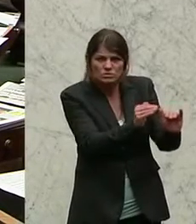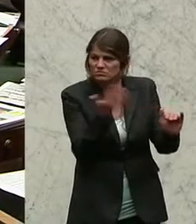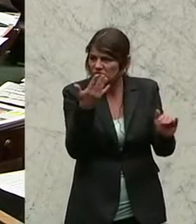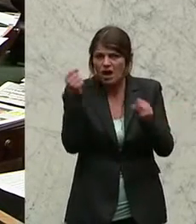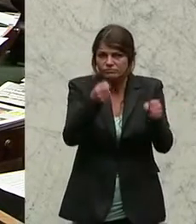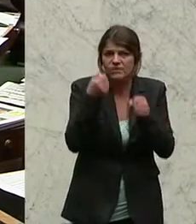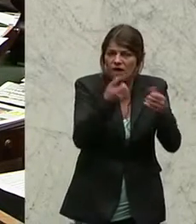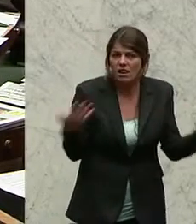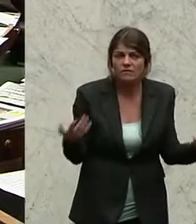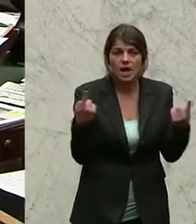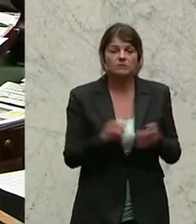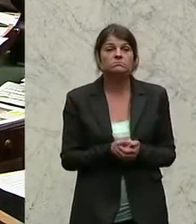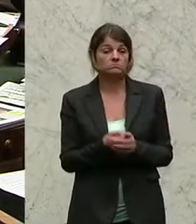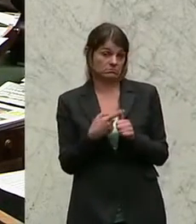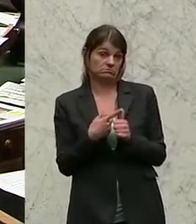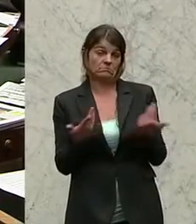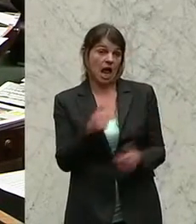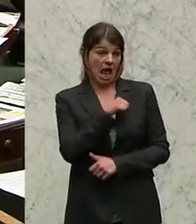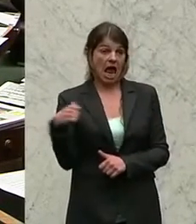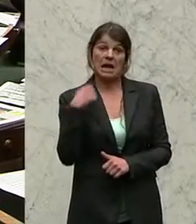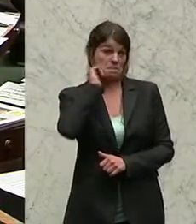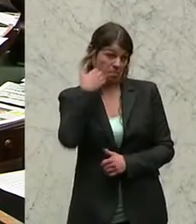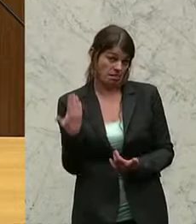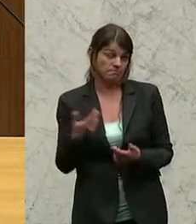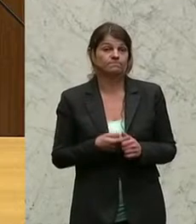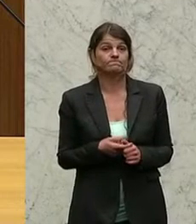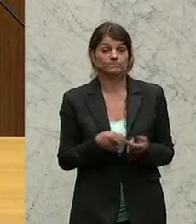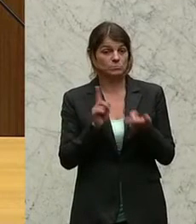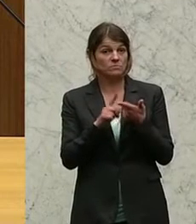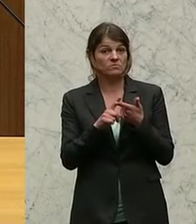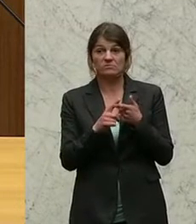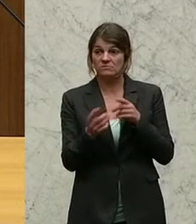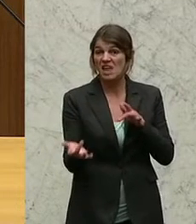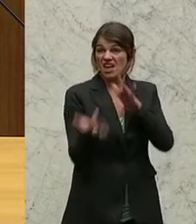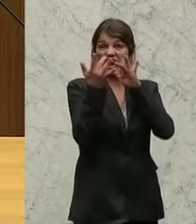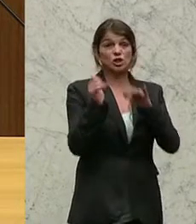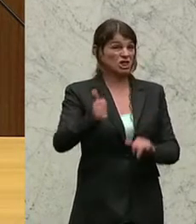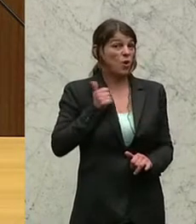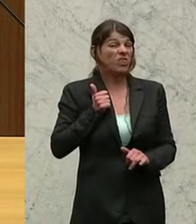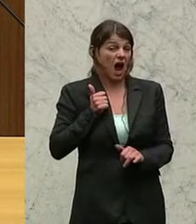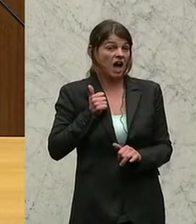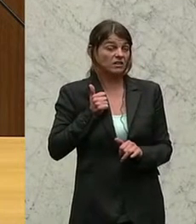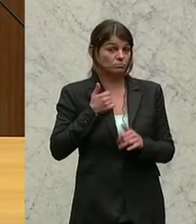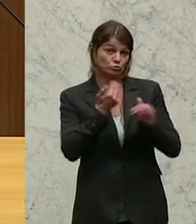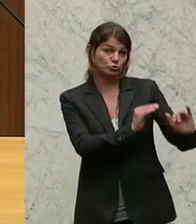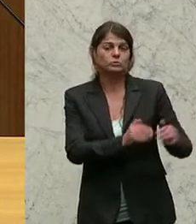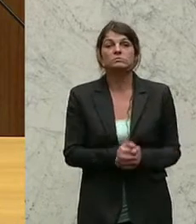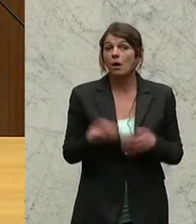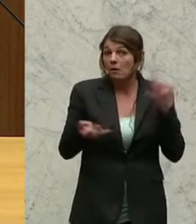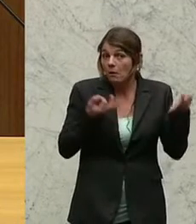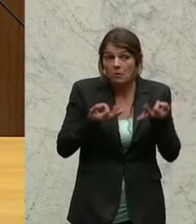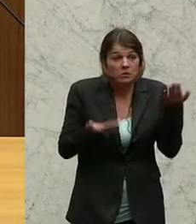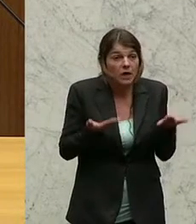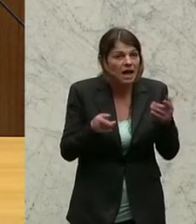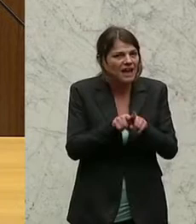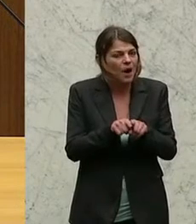schützen? Vor ihren eigenen Männern? Von den gegnerischen Soldaten? Oder sogar, wie